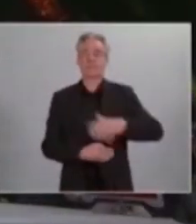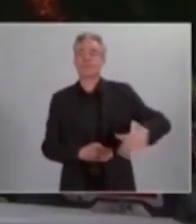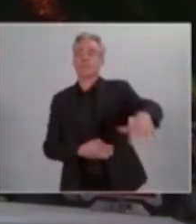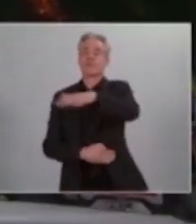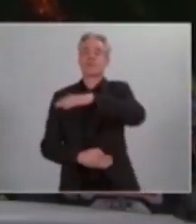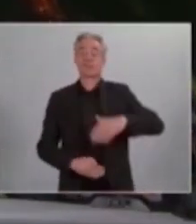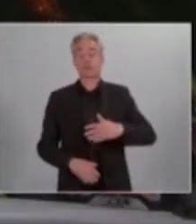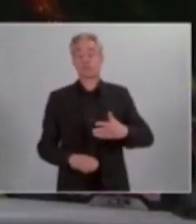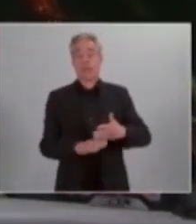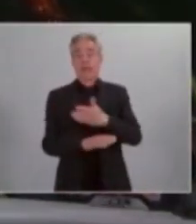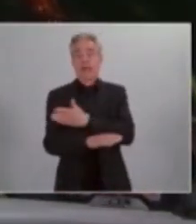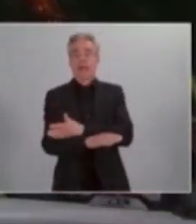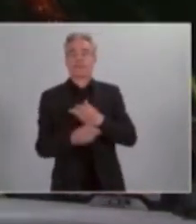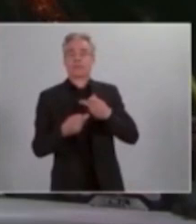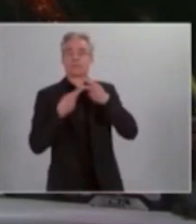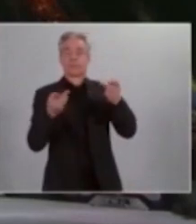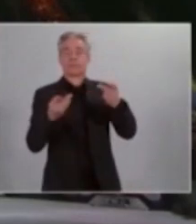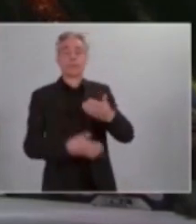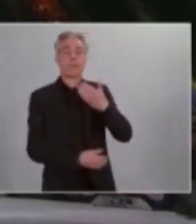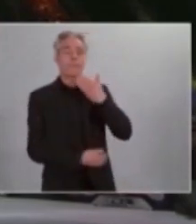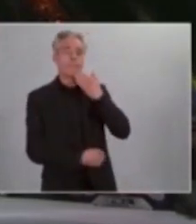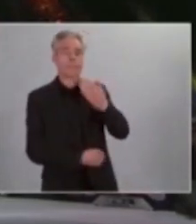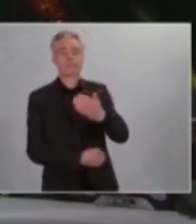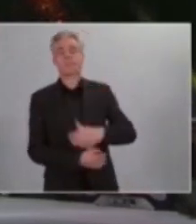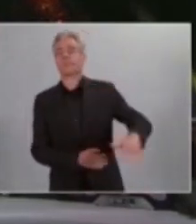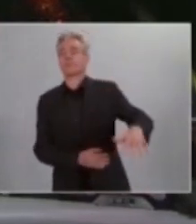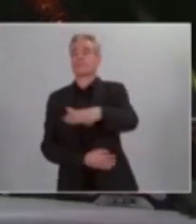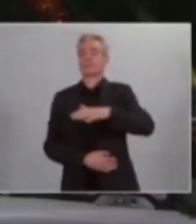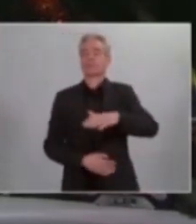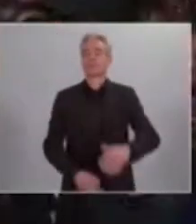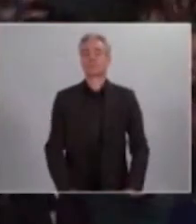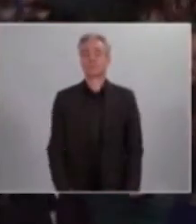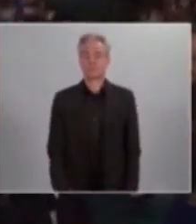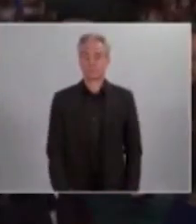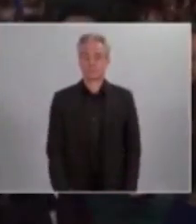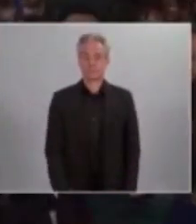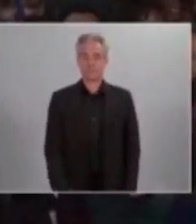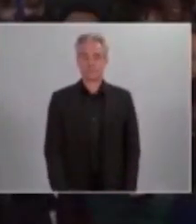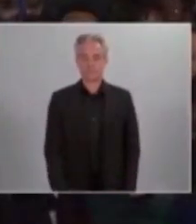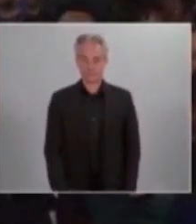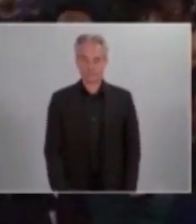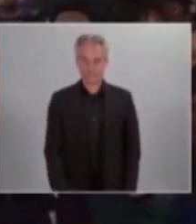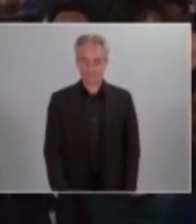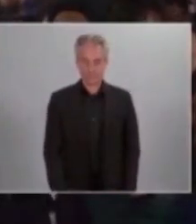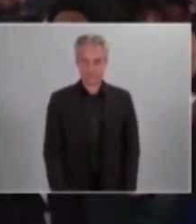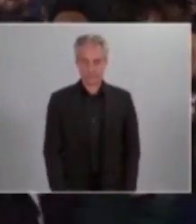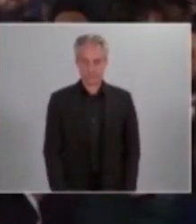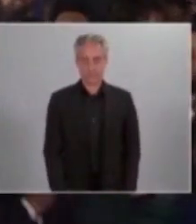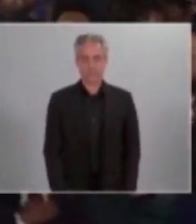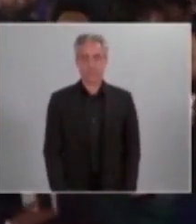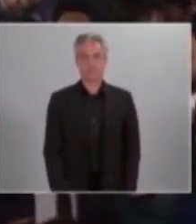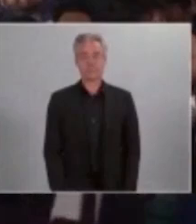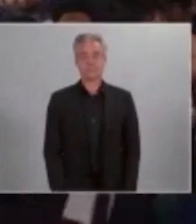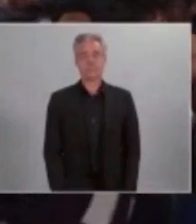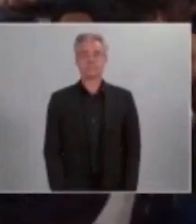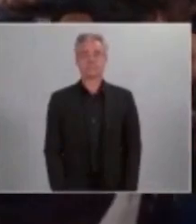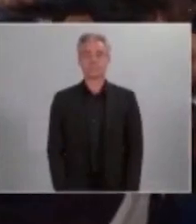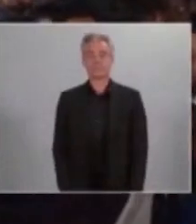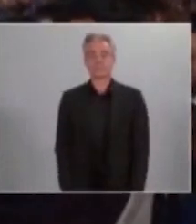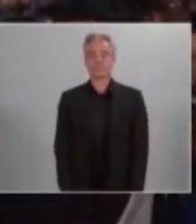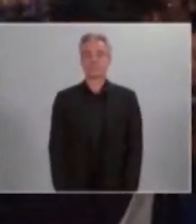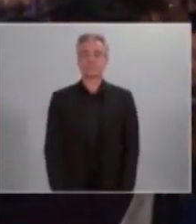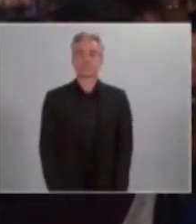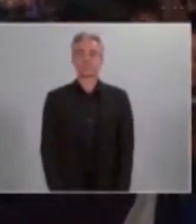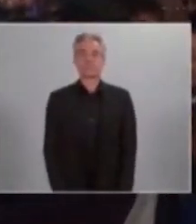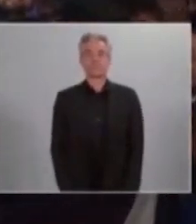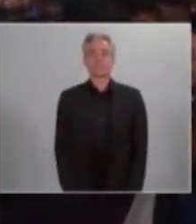ที่ออกมาประท้วงด้วยนะคะเรื่องนี้ก็เป็นข่าวเฉาที่เป็นข่าวใหญ่หลายเดือนเลยค่ะทำให้เราก็จะเห็นได้นะคะ